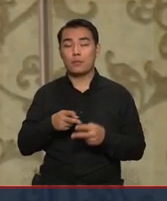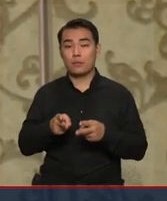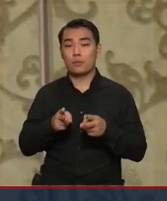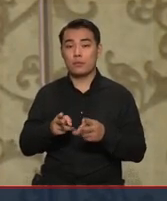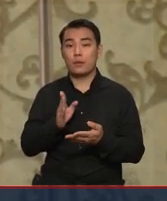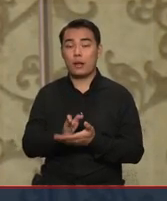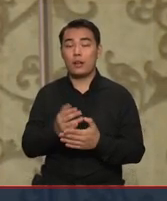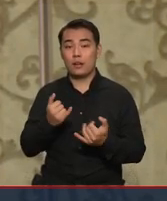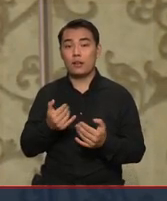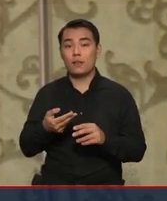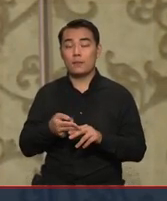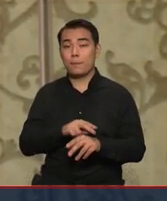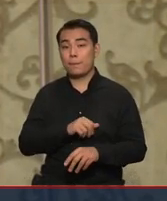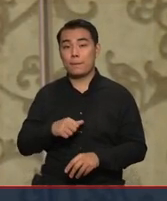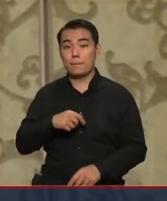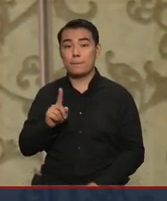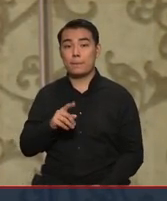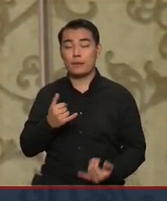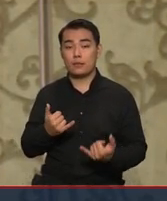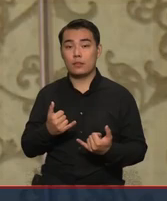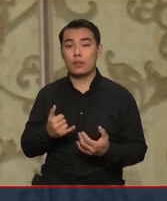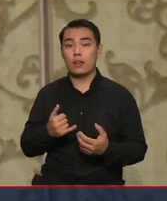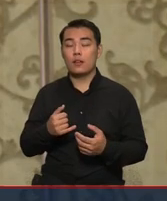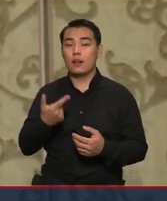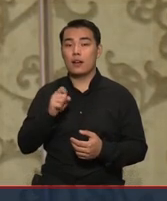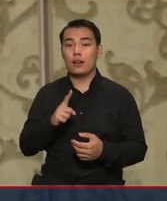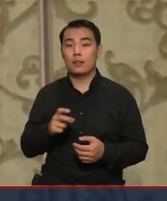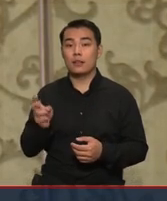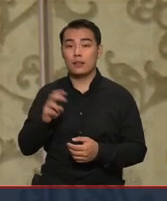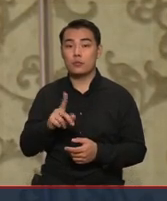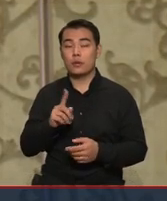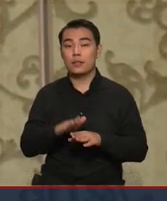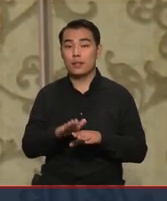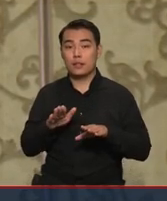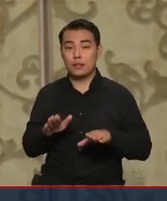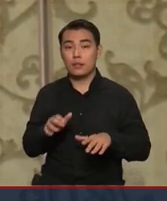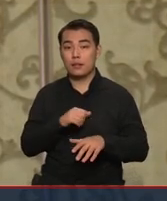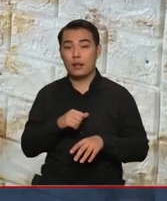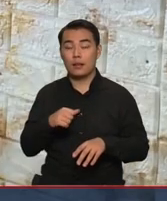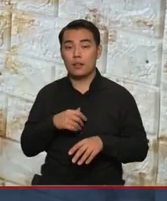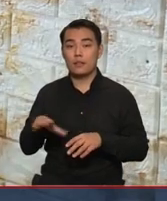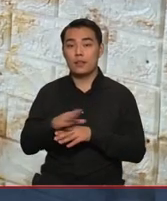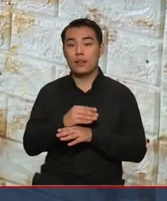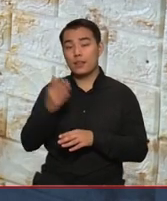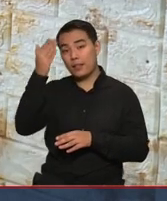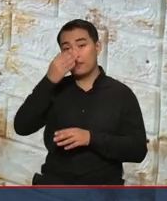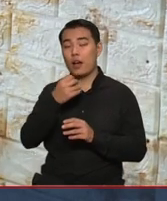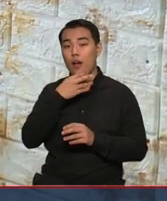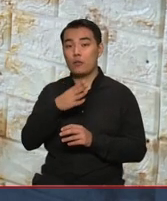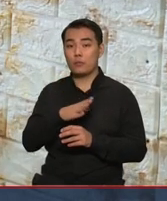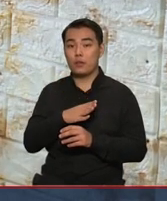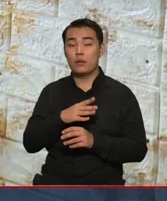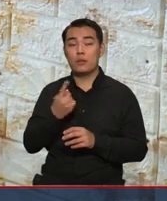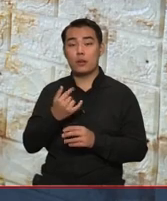балдарым. Енді шүкір Аллаға, мынау көгілдір отын келіп, балдарымызға, келіндерімізге мынау жақсы болды.